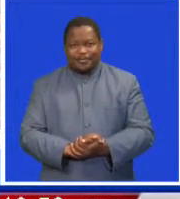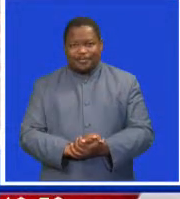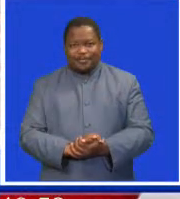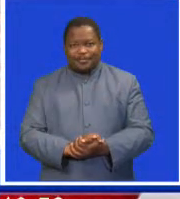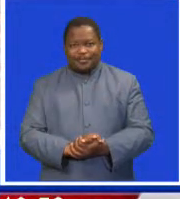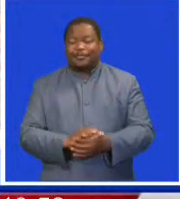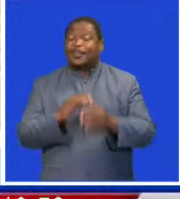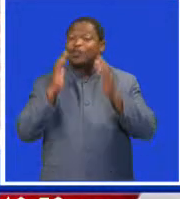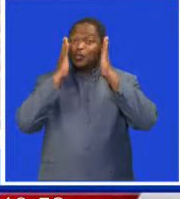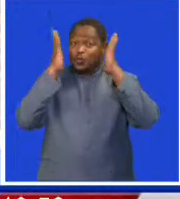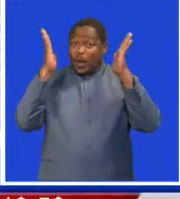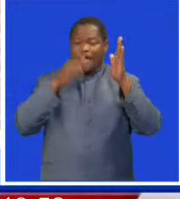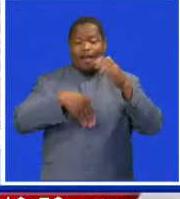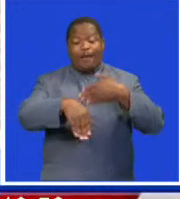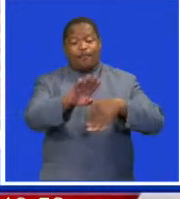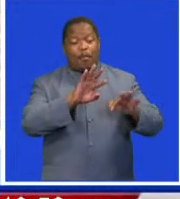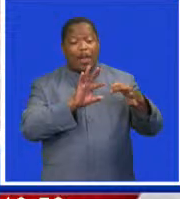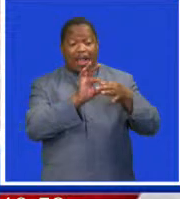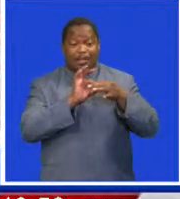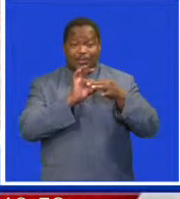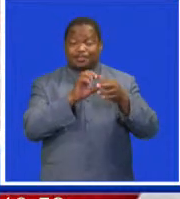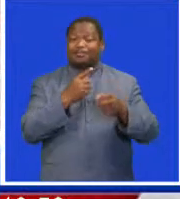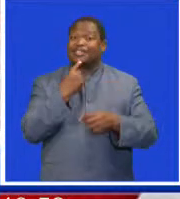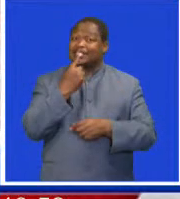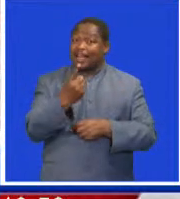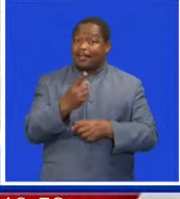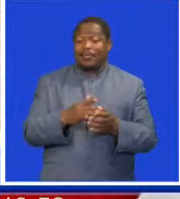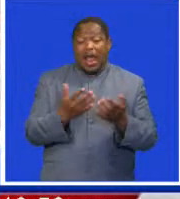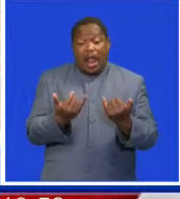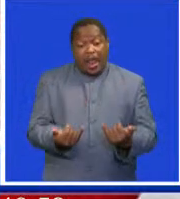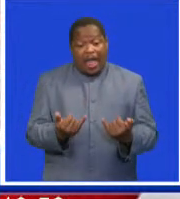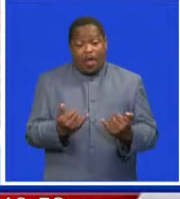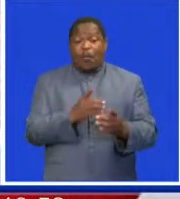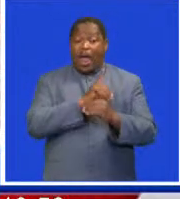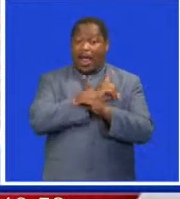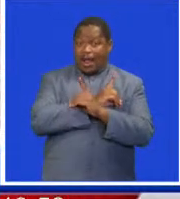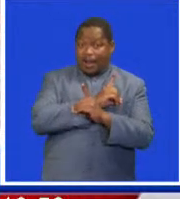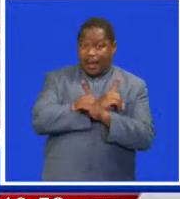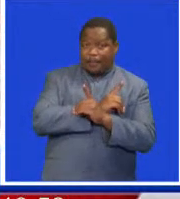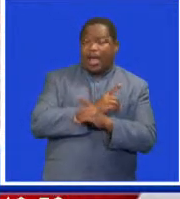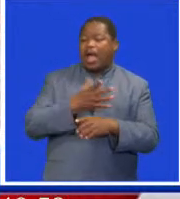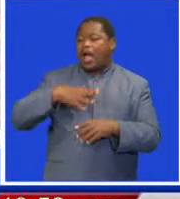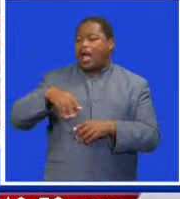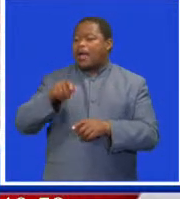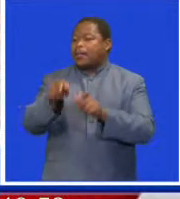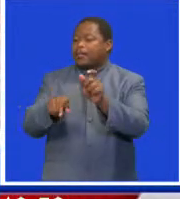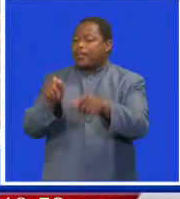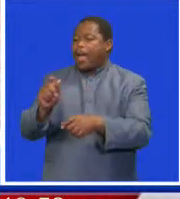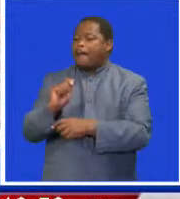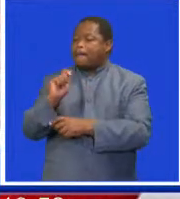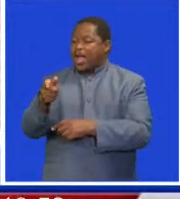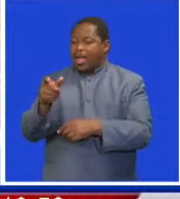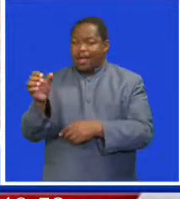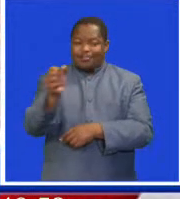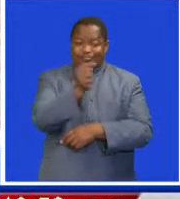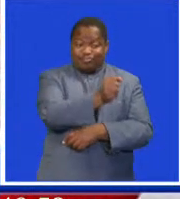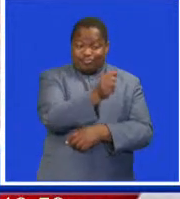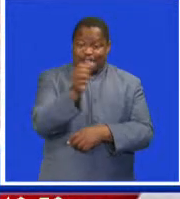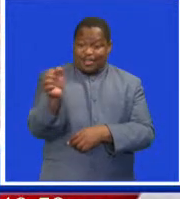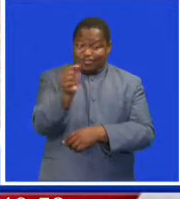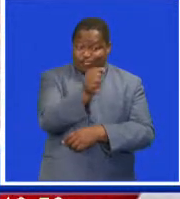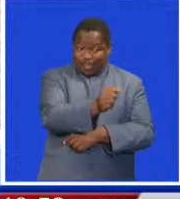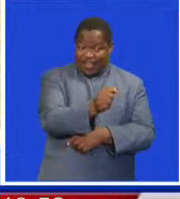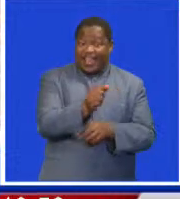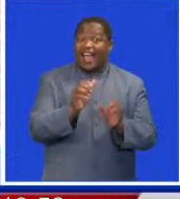itsi badlali labathengwa amacembu ngeke bakhona ke kudlalela amacembu abo lamasha njengoba nakubuya-ke imidlalo njengoba solo